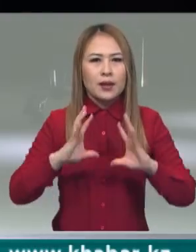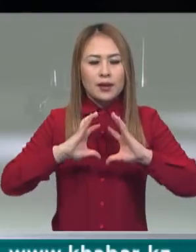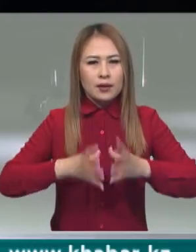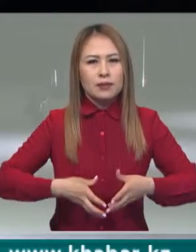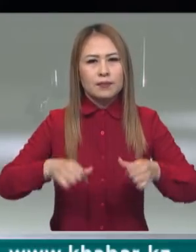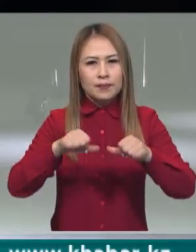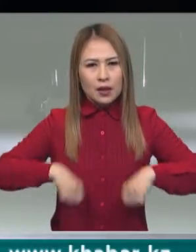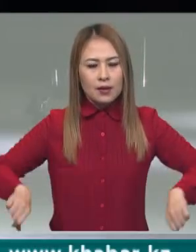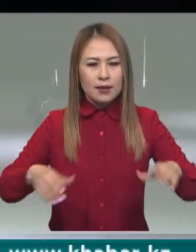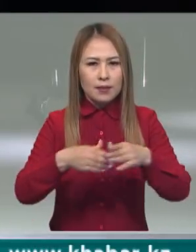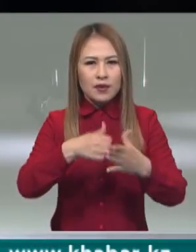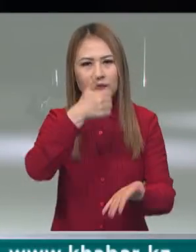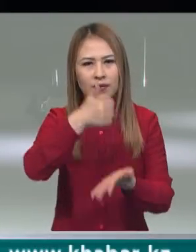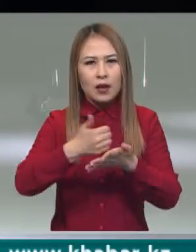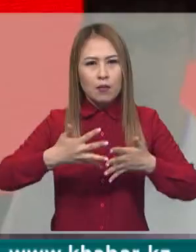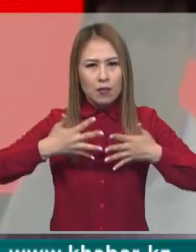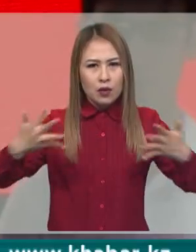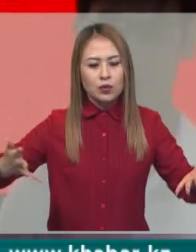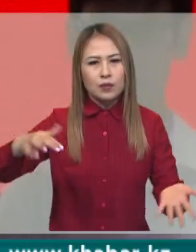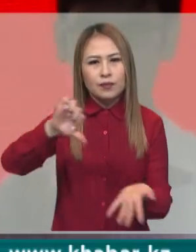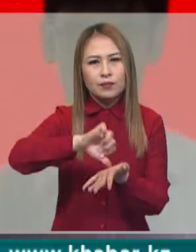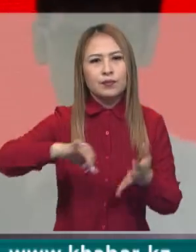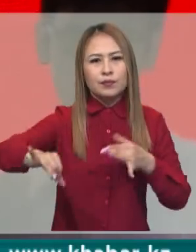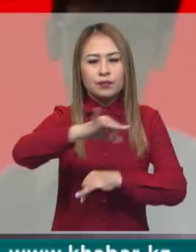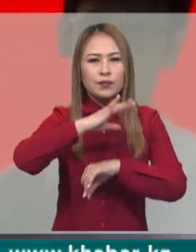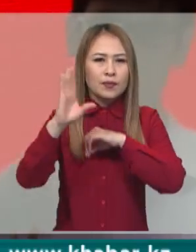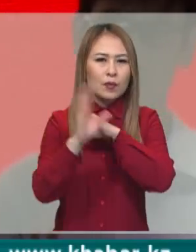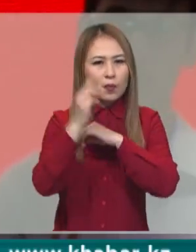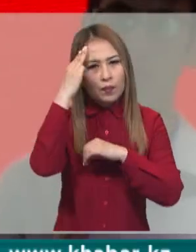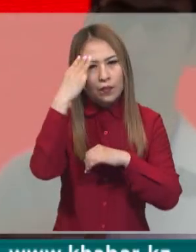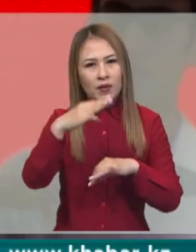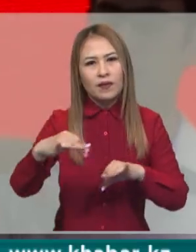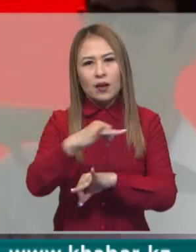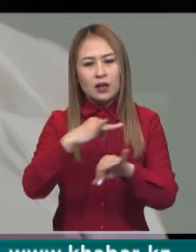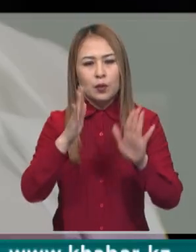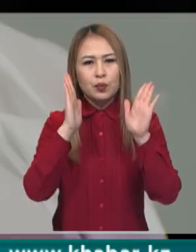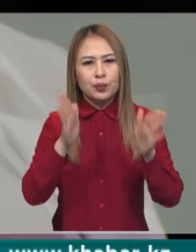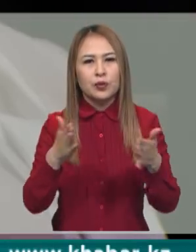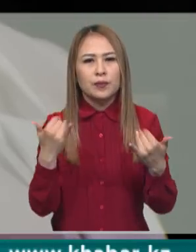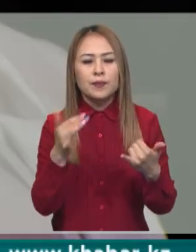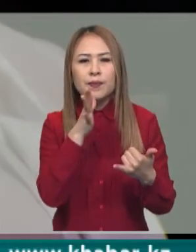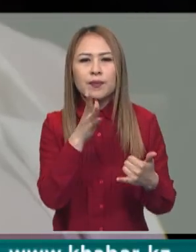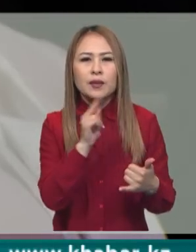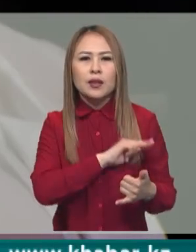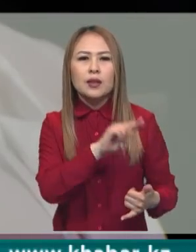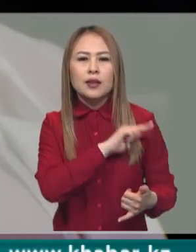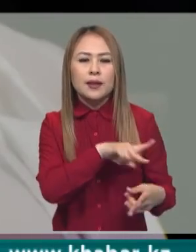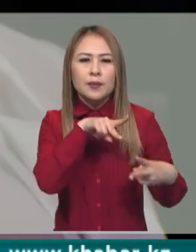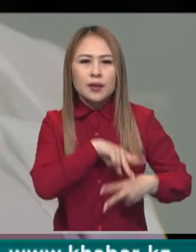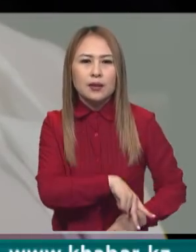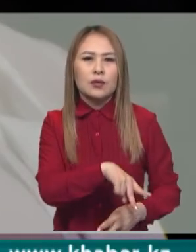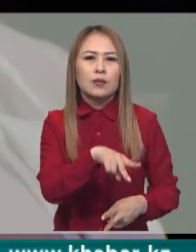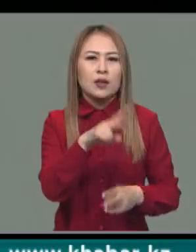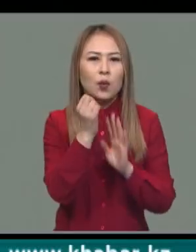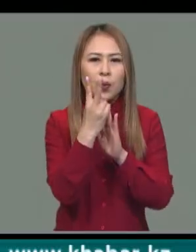сарапшылар, үлкен компания басшылары, қызметкерлері басқару ісіндегі соңғы трендтерді талқыламақ. Нақтырақ айтқанда, бақытты қызметкерлердің